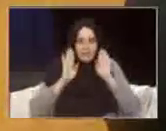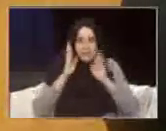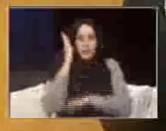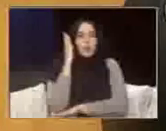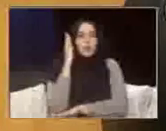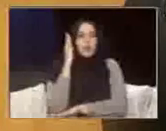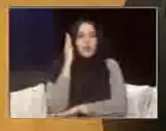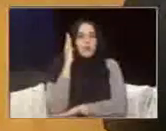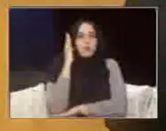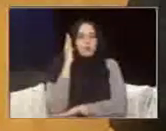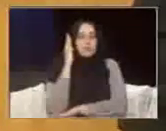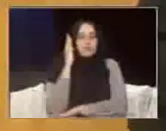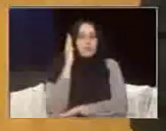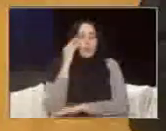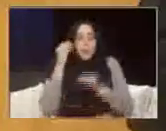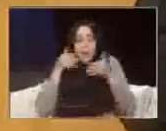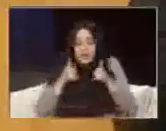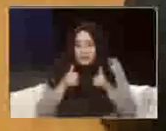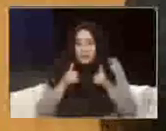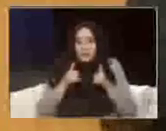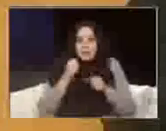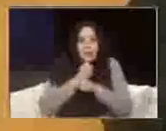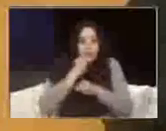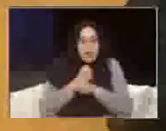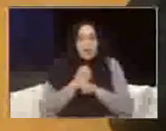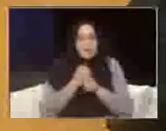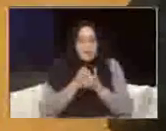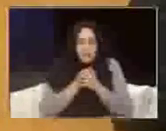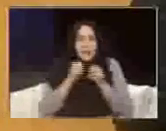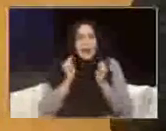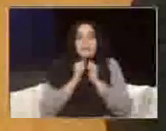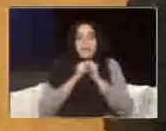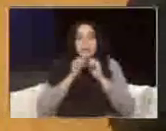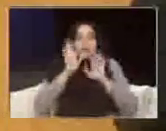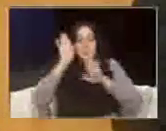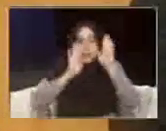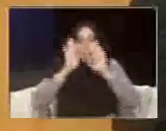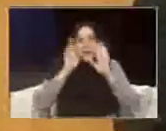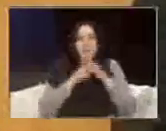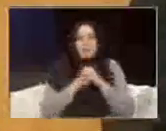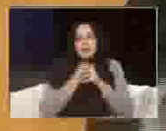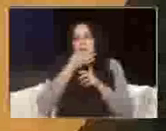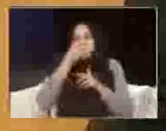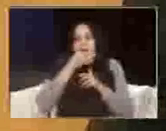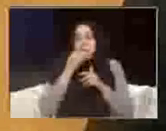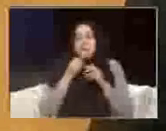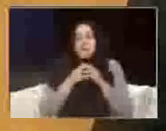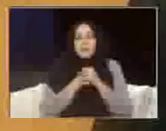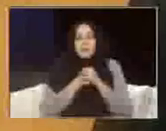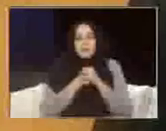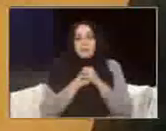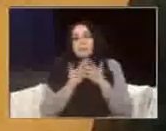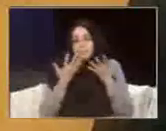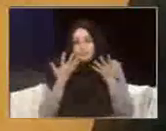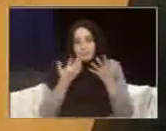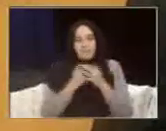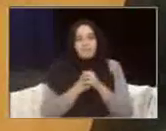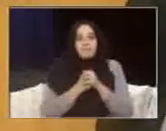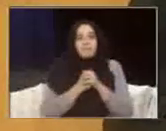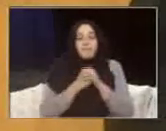كان صلي بالإيماء يا لو كان هي تخدم وتصلي بالإيماء يعني أي تقرأ وهي تصلي إلى آخره، فهذا